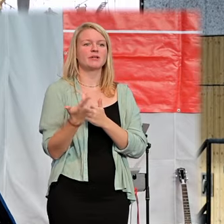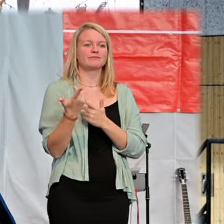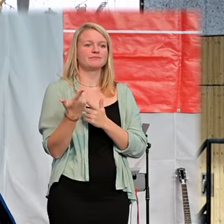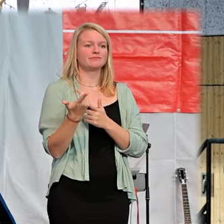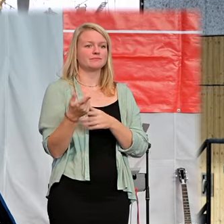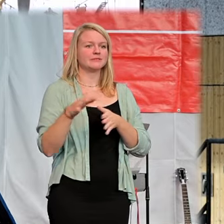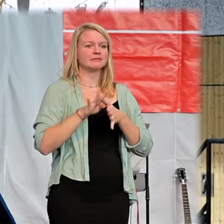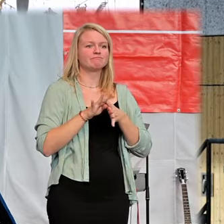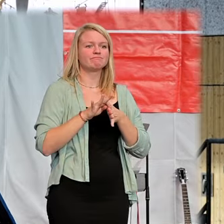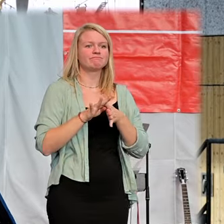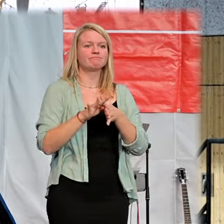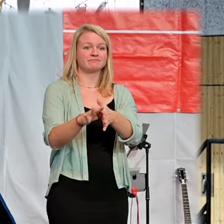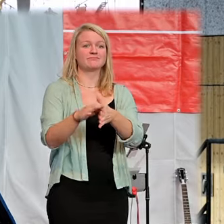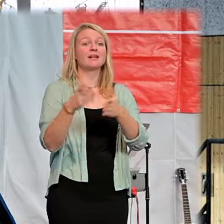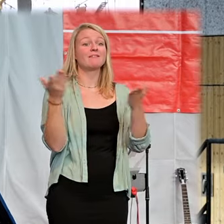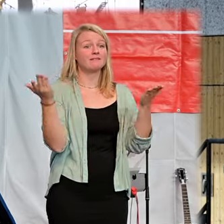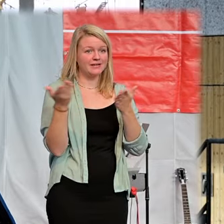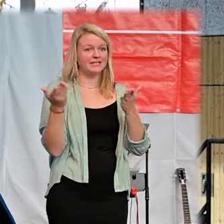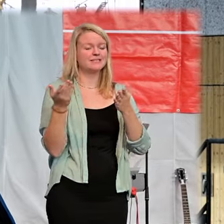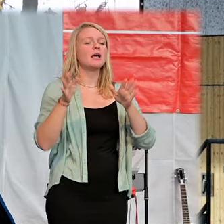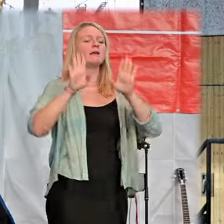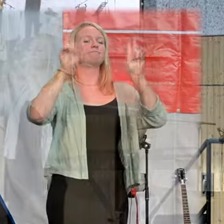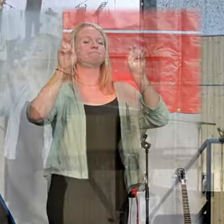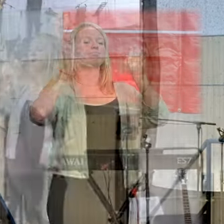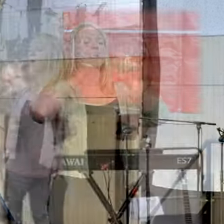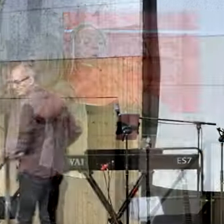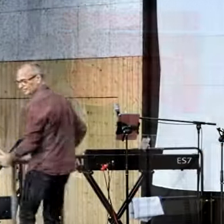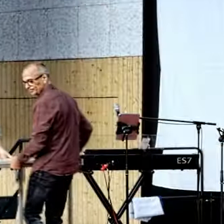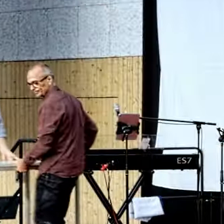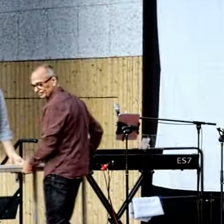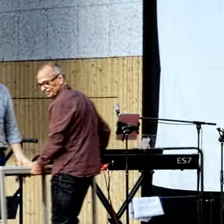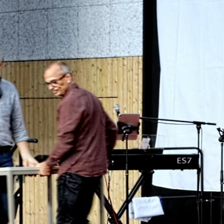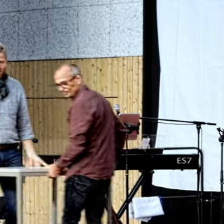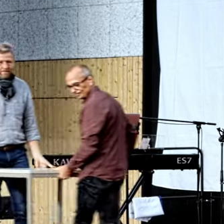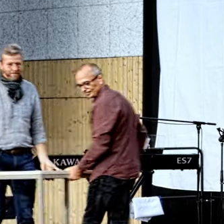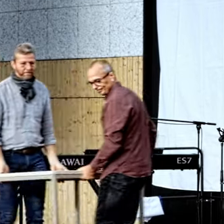Wort heilsam, Gottes Heil, was uns begegnet.